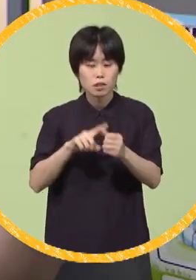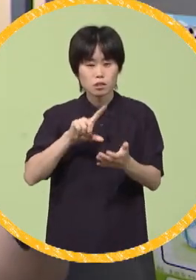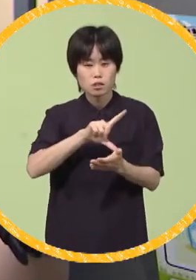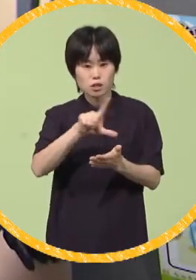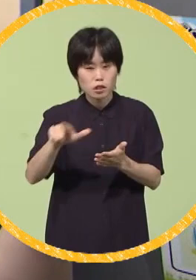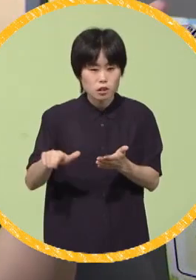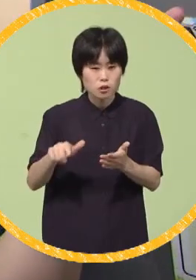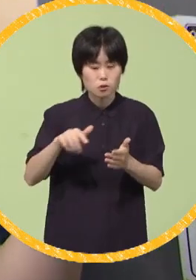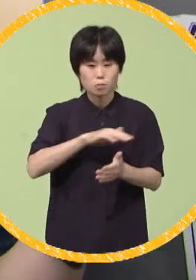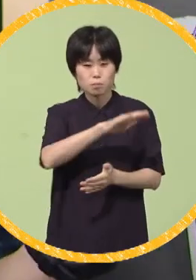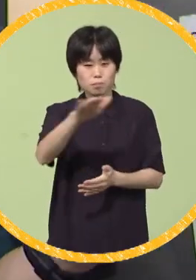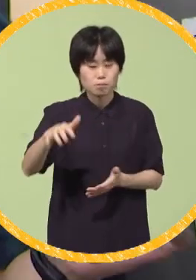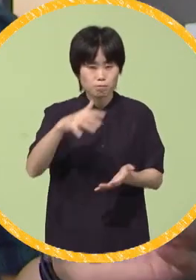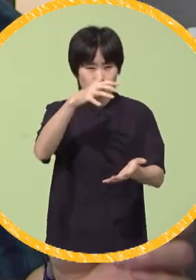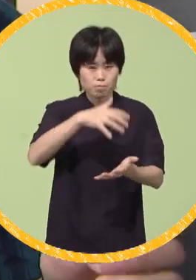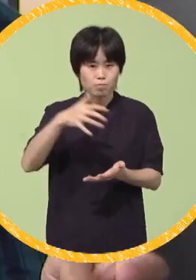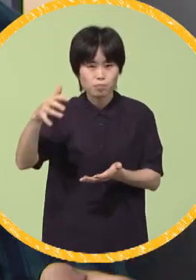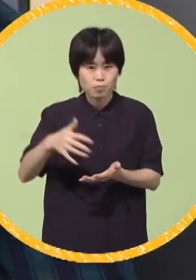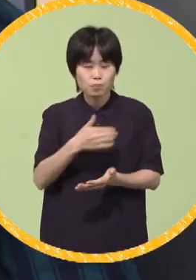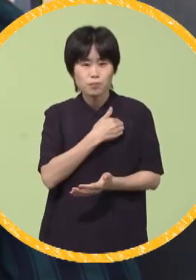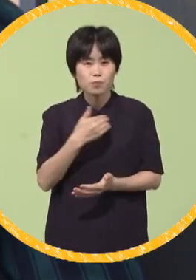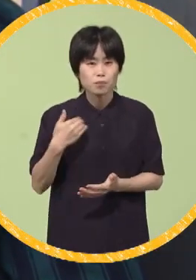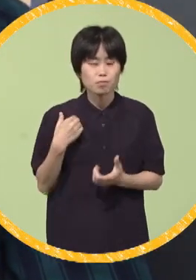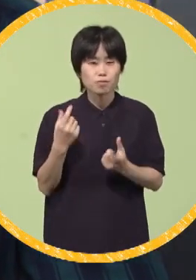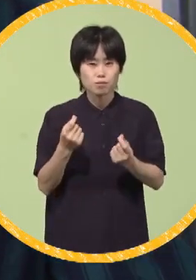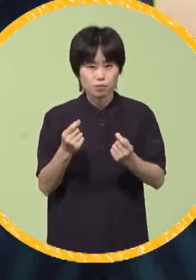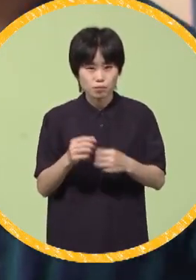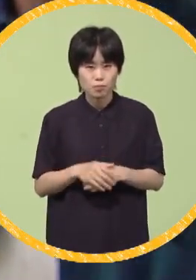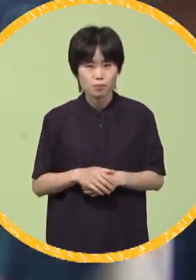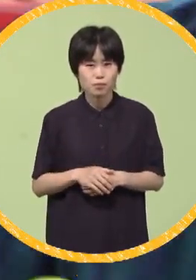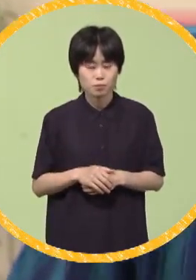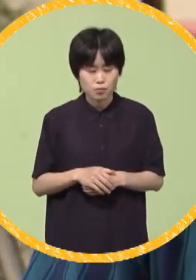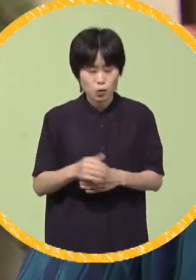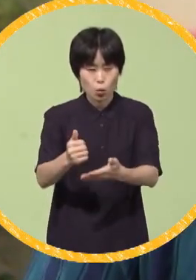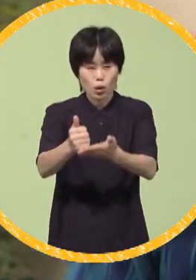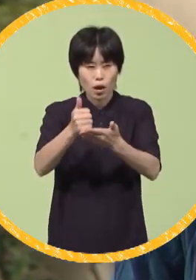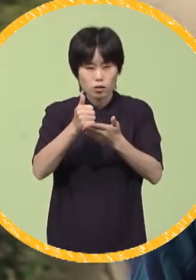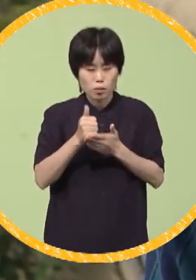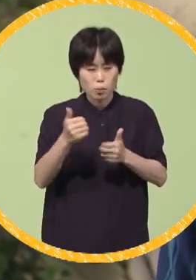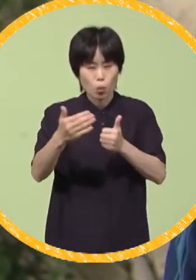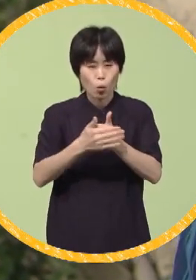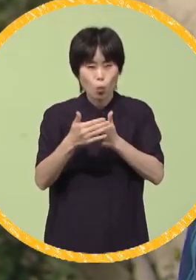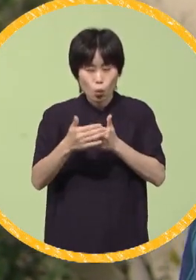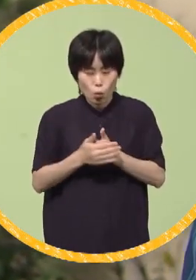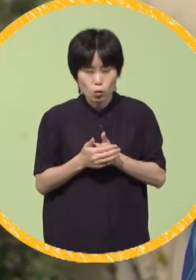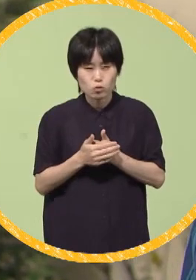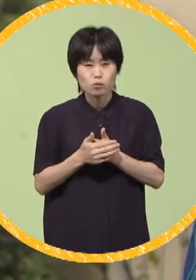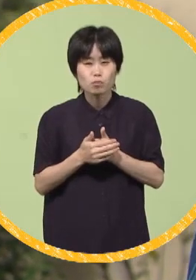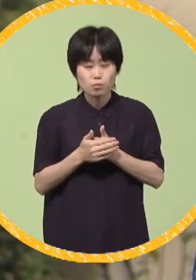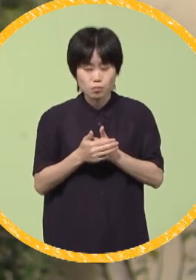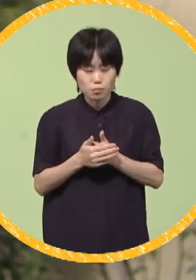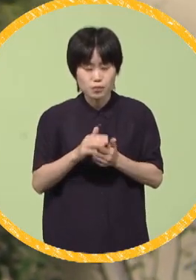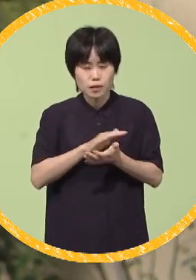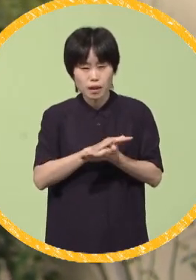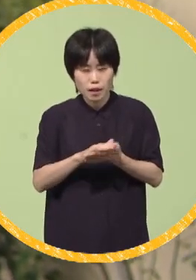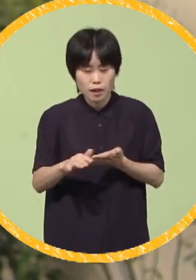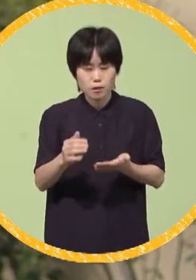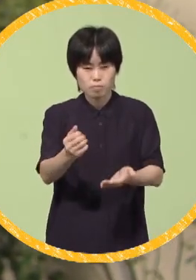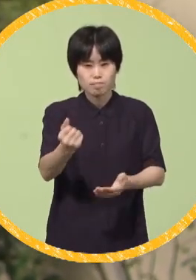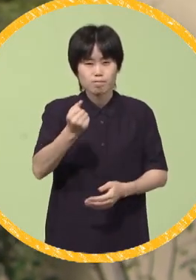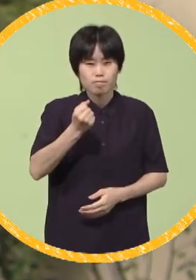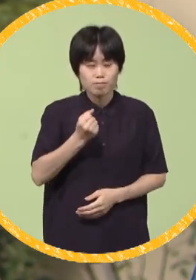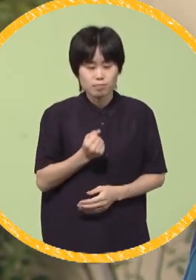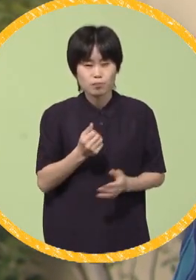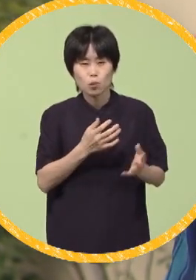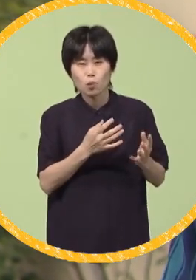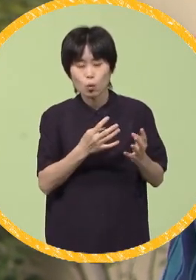認知してるからこそできるっていうこともあるんですよね。 おっしゃる通りで、お客様のご協力なくしてはできないことで、はい、やはりきれいに持ってきていただいてるお客様がほとん